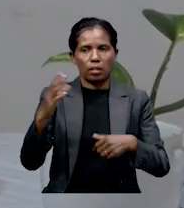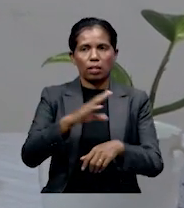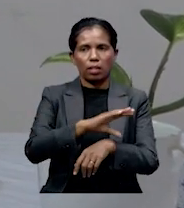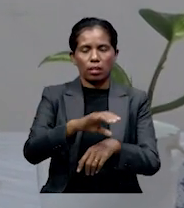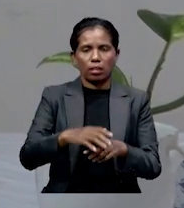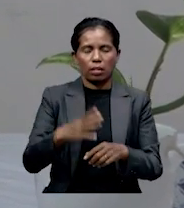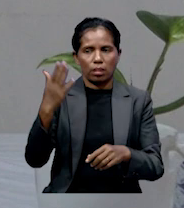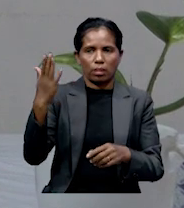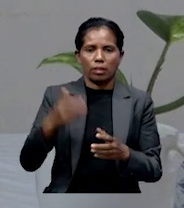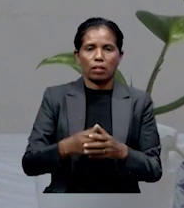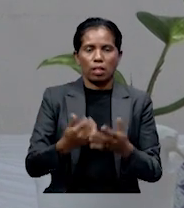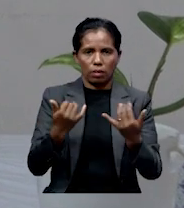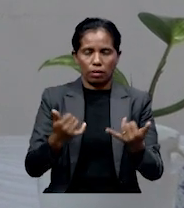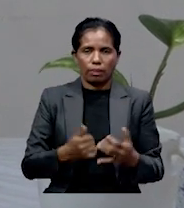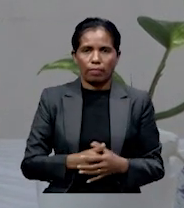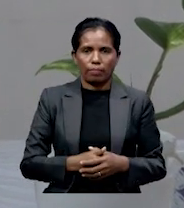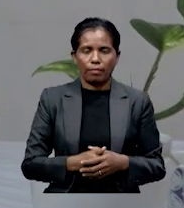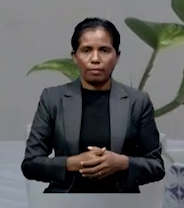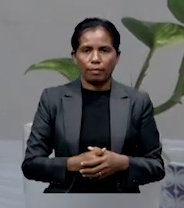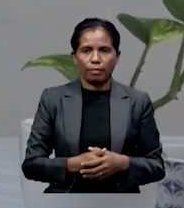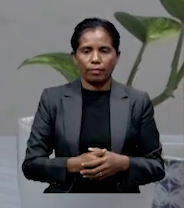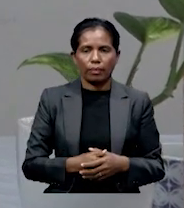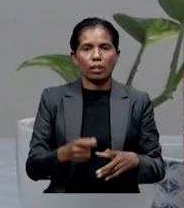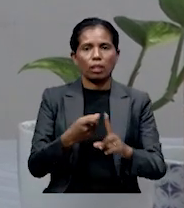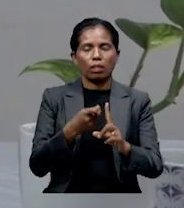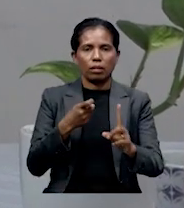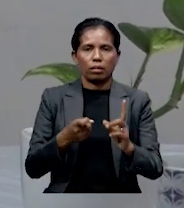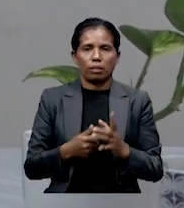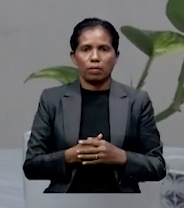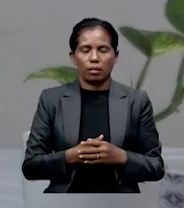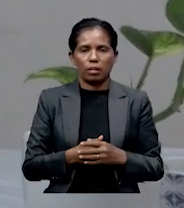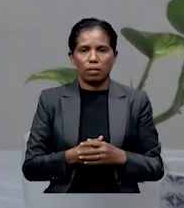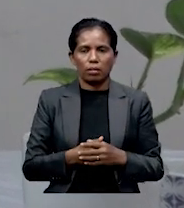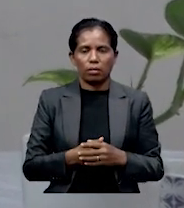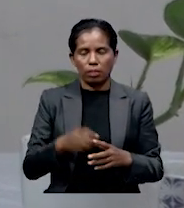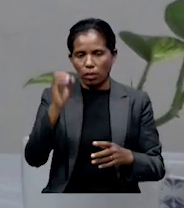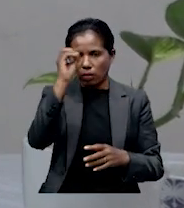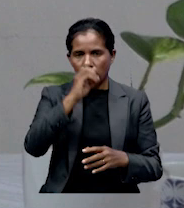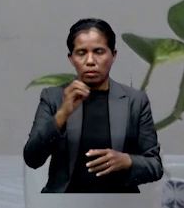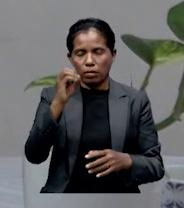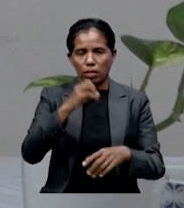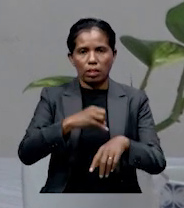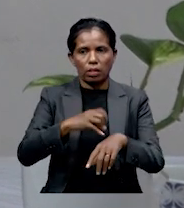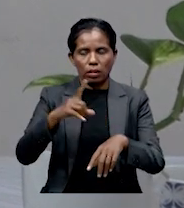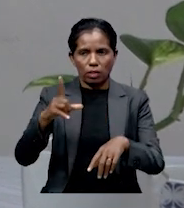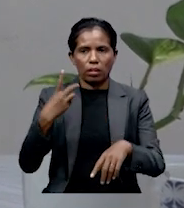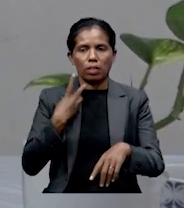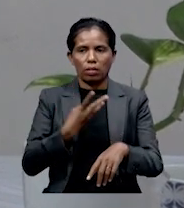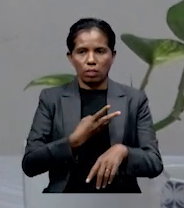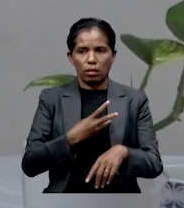koni santana alen de idane ne osi parte konservasaun ino internasional ita